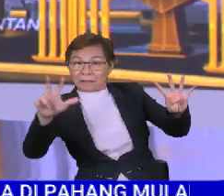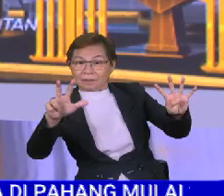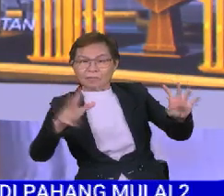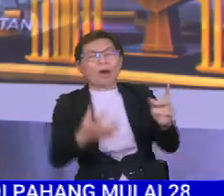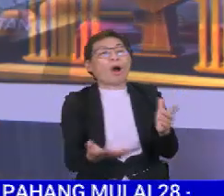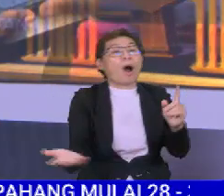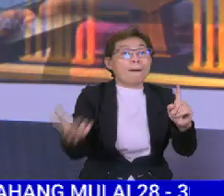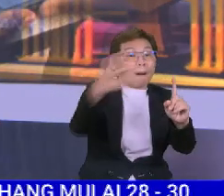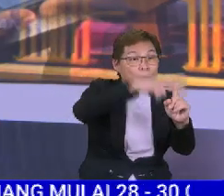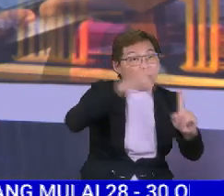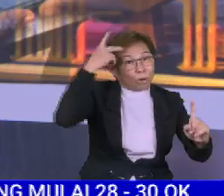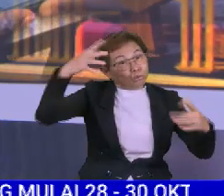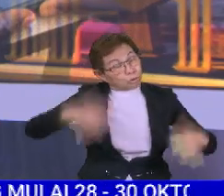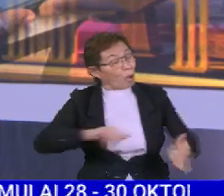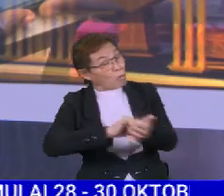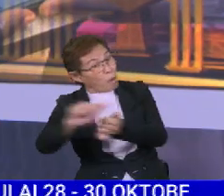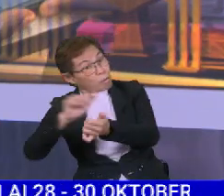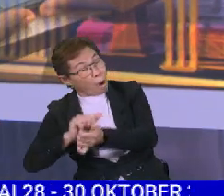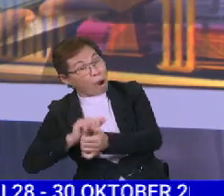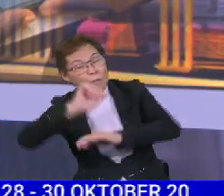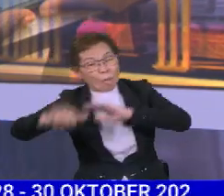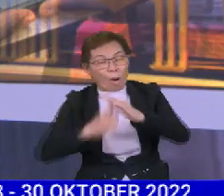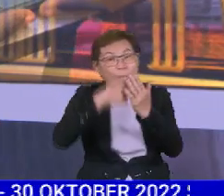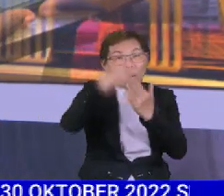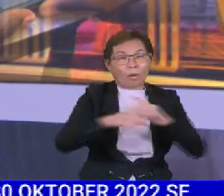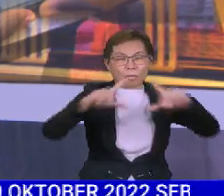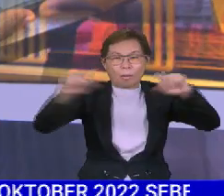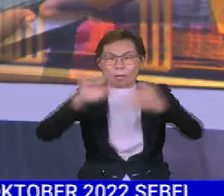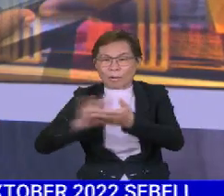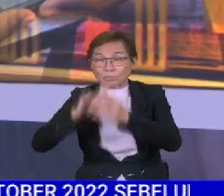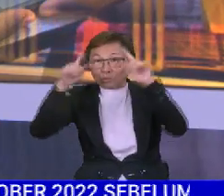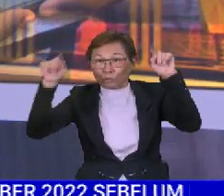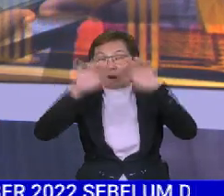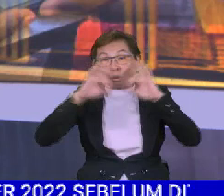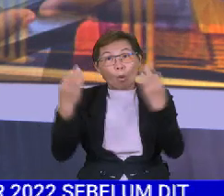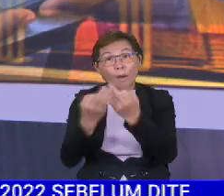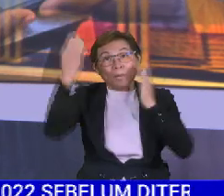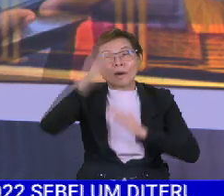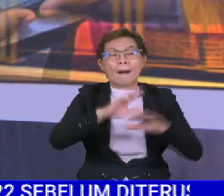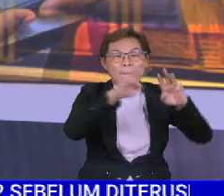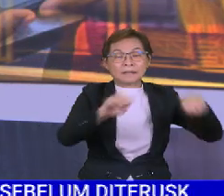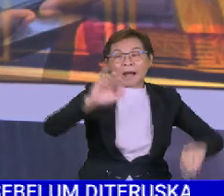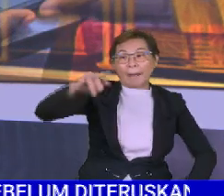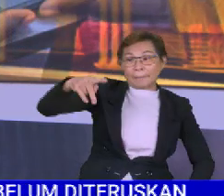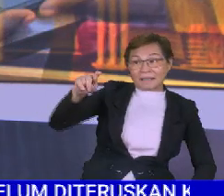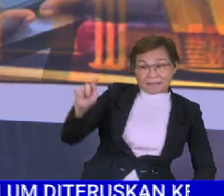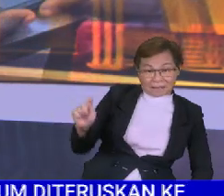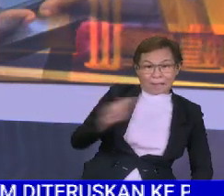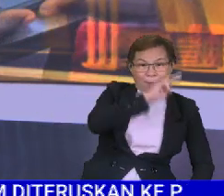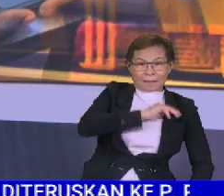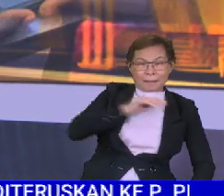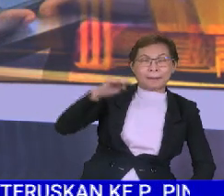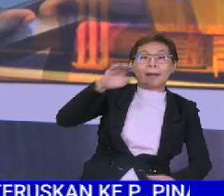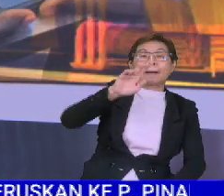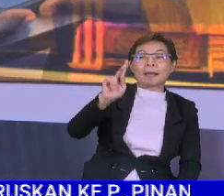14,253 permohonan di Kelantan telah diluluskan di bawah program peranti Siswa Keluarga Malaysia Pelajar IPT. Menteri Pengajian Tinggi Datuk